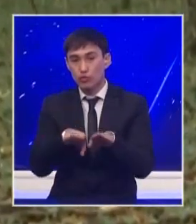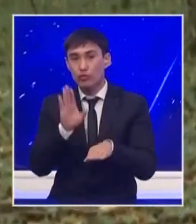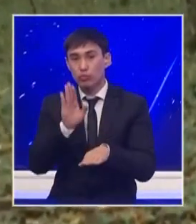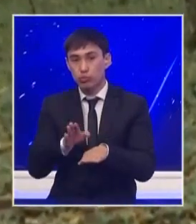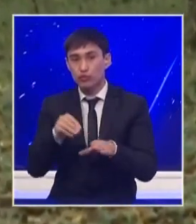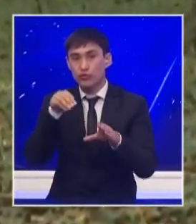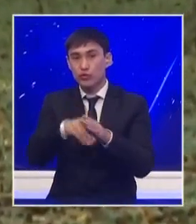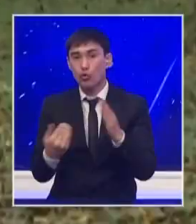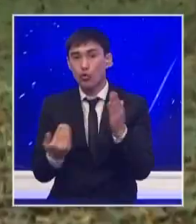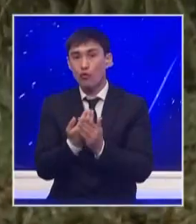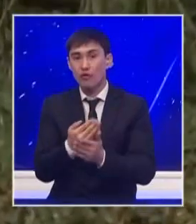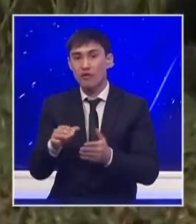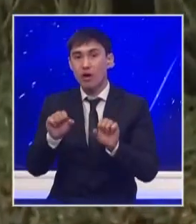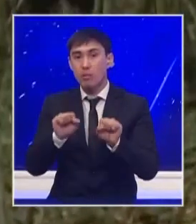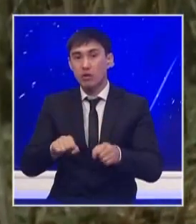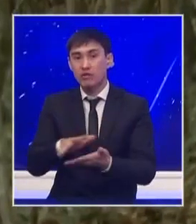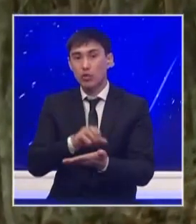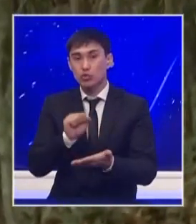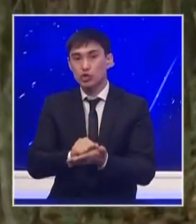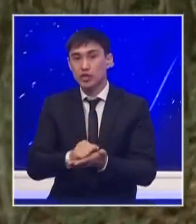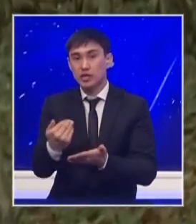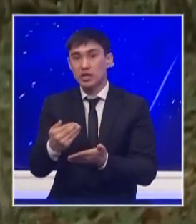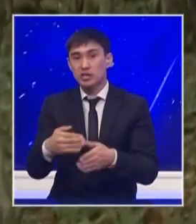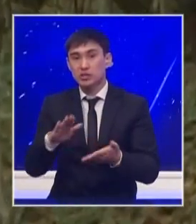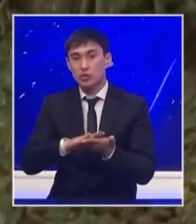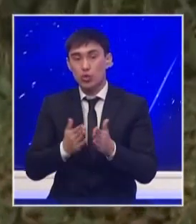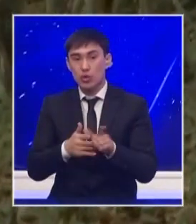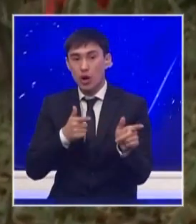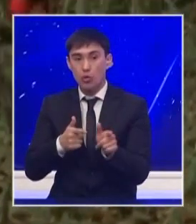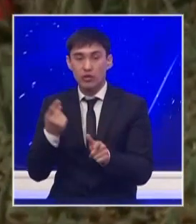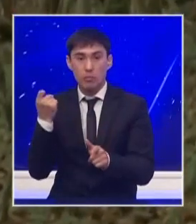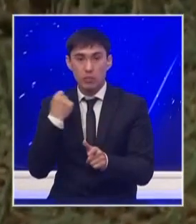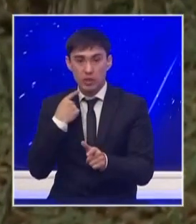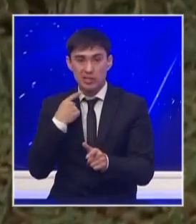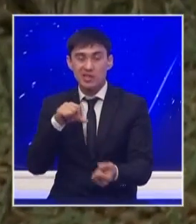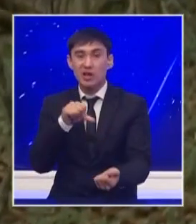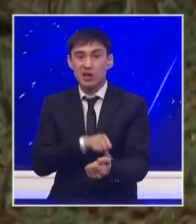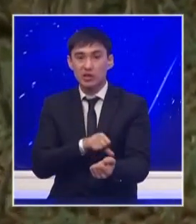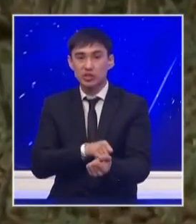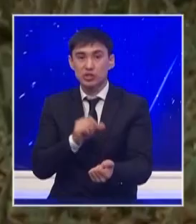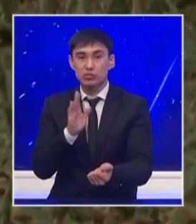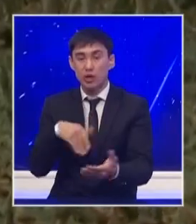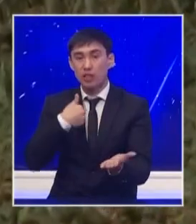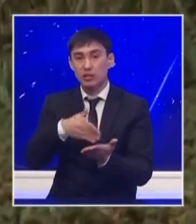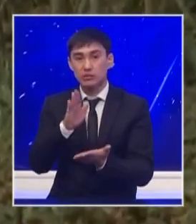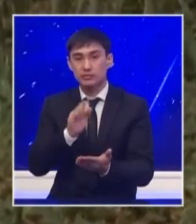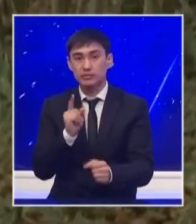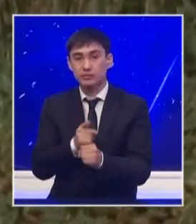же будет введено новое правонарушение охота в состоянии алкогольного или наркотического опьянения